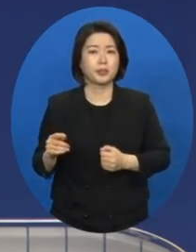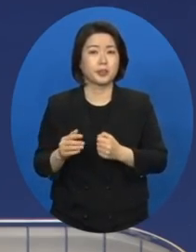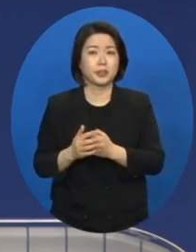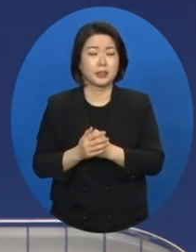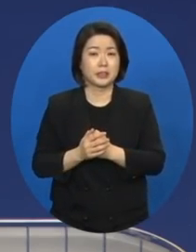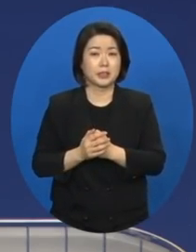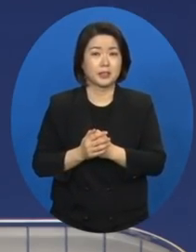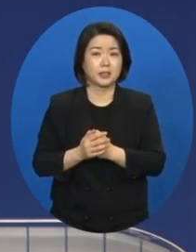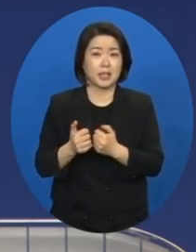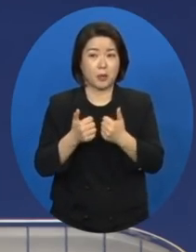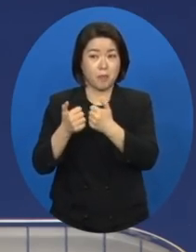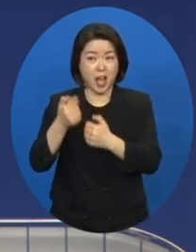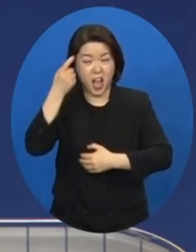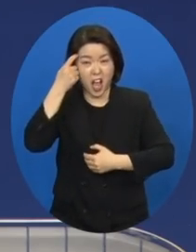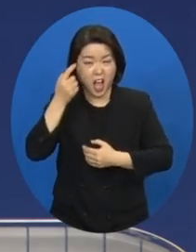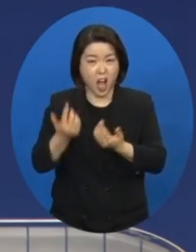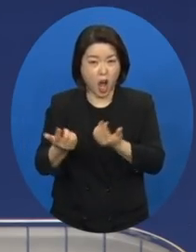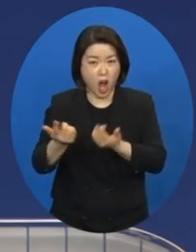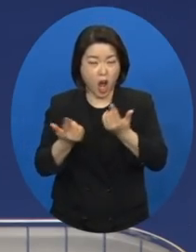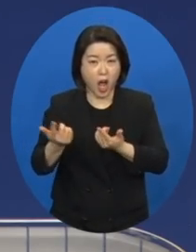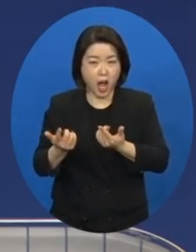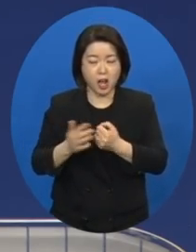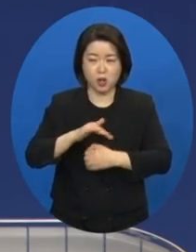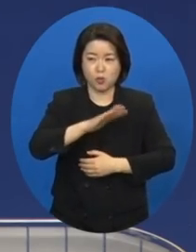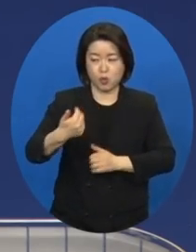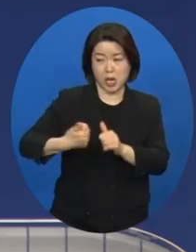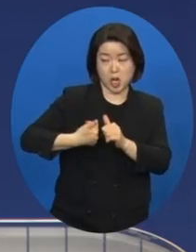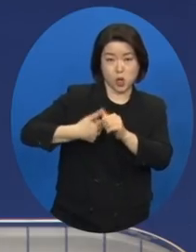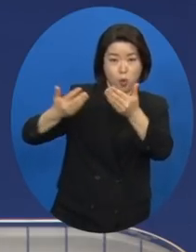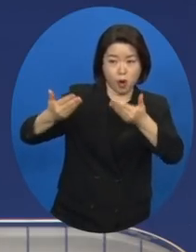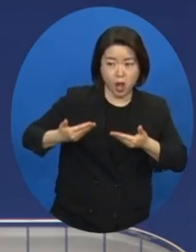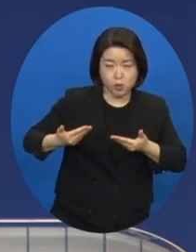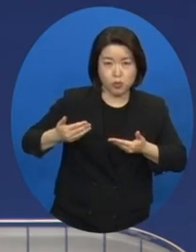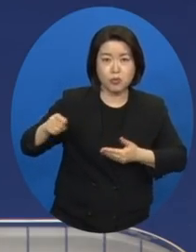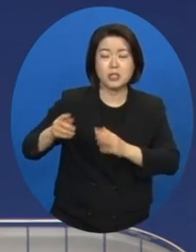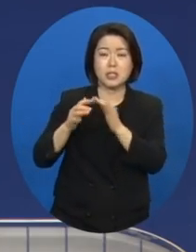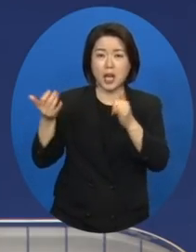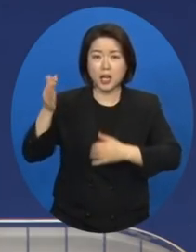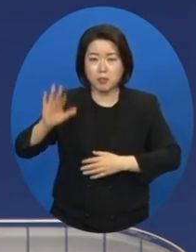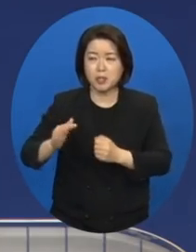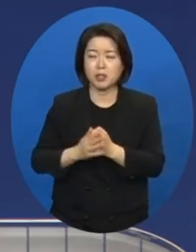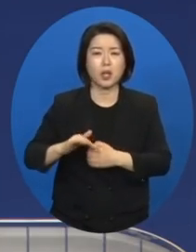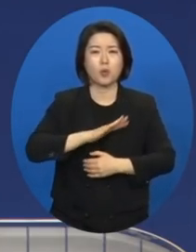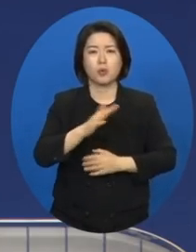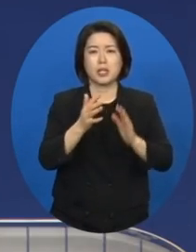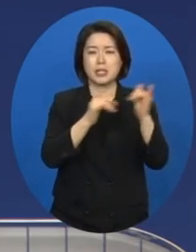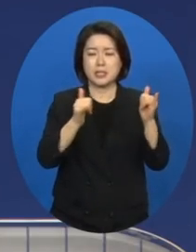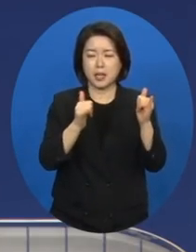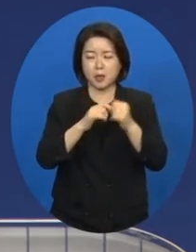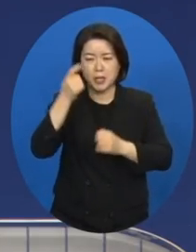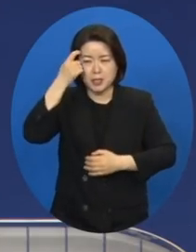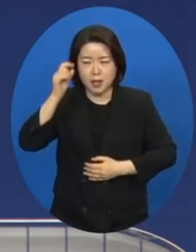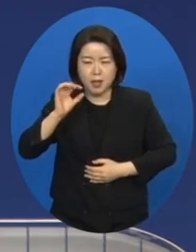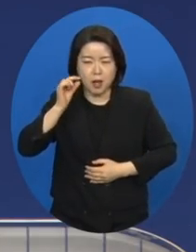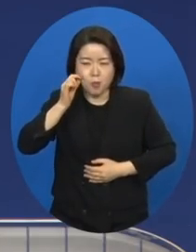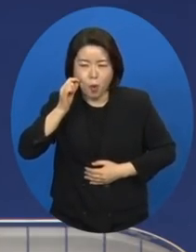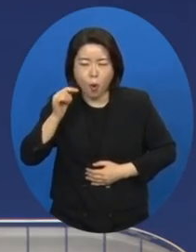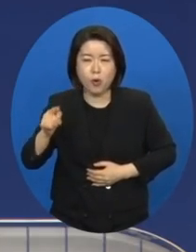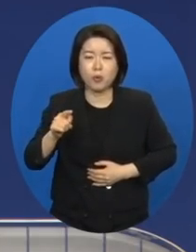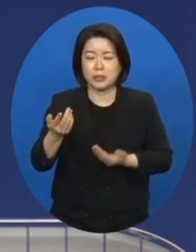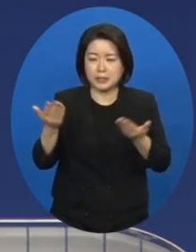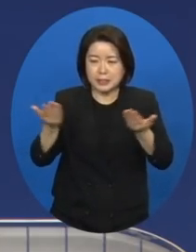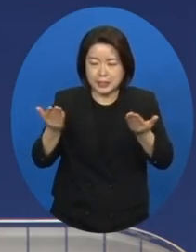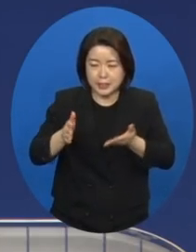카운슬러. 우리에게 조언을 해주시는데 우리 인간은 절대 생각할 수 없는 길을 열어주시는 분이라는 거죠. 그리고